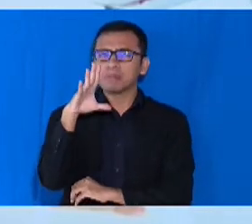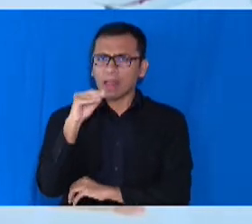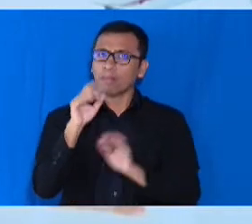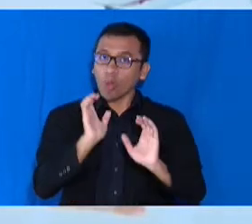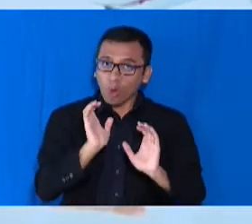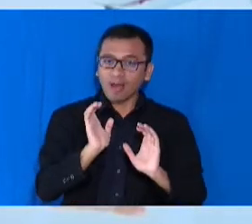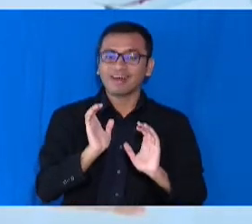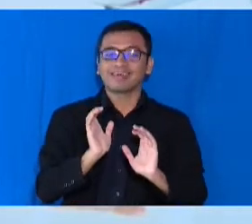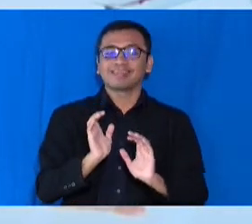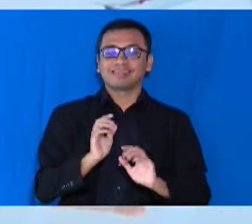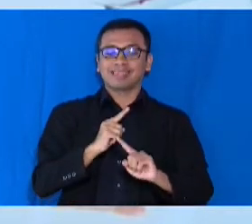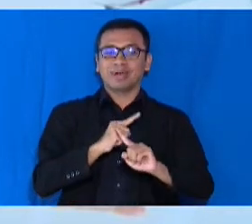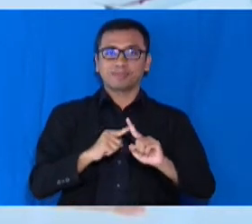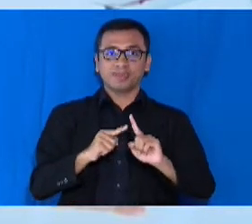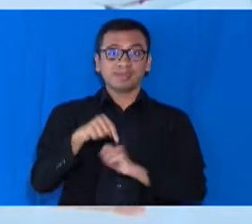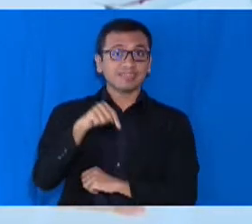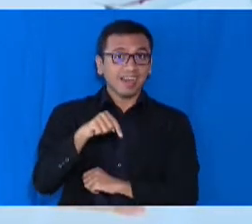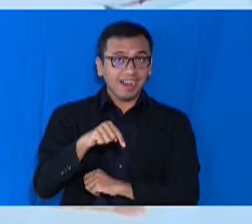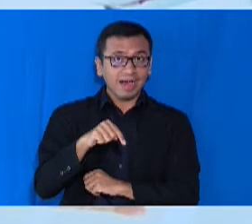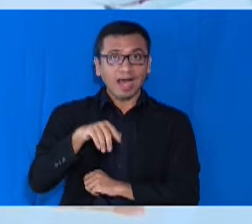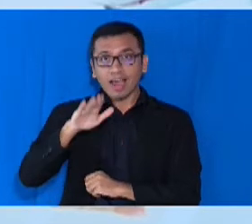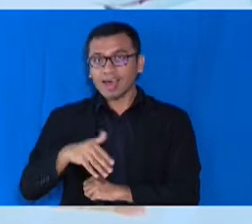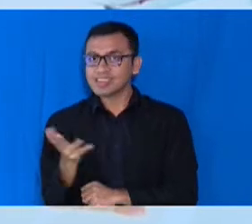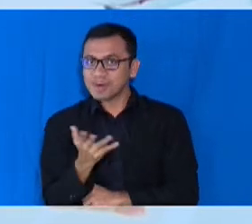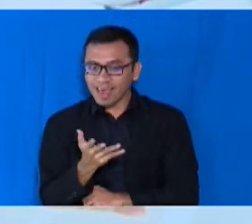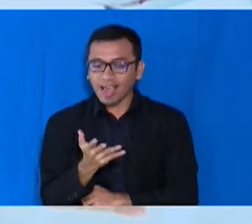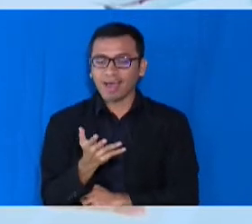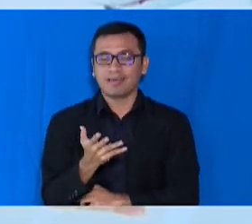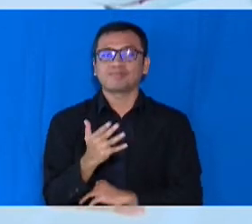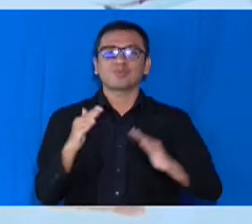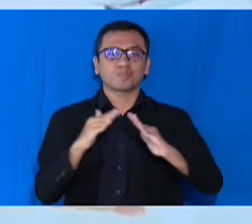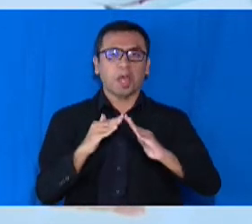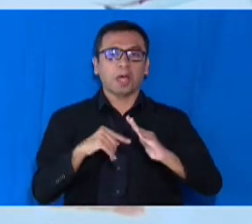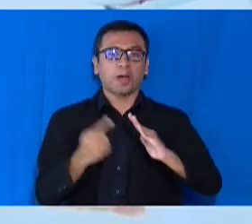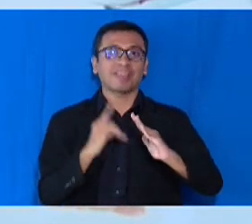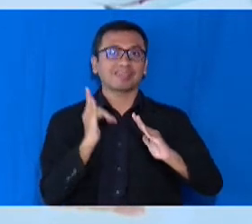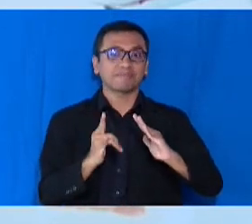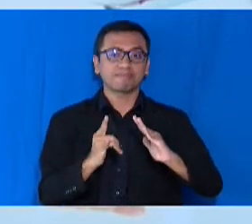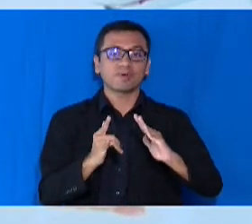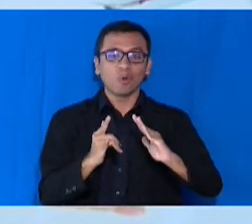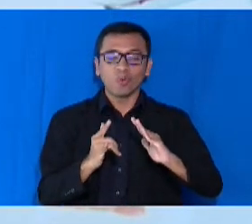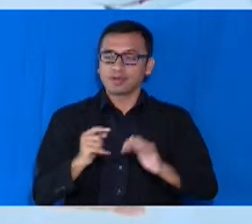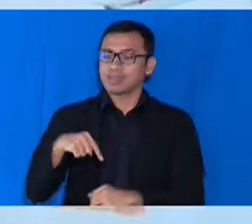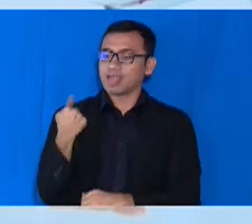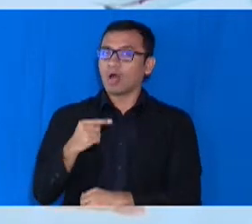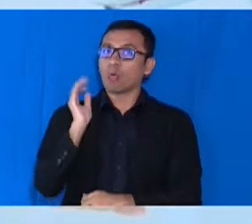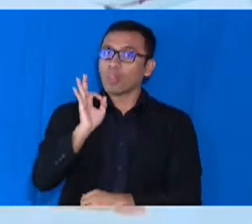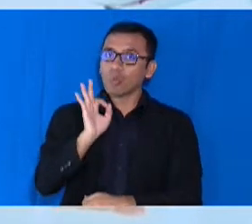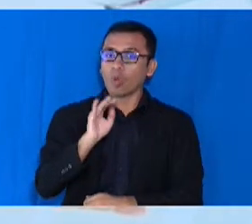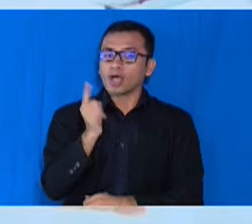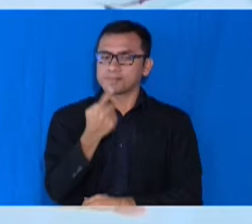anak kita berada di dalam keluarga dan kita harus memastikan bahwa anak